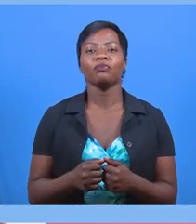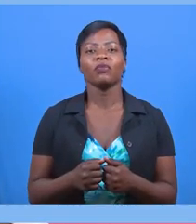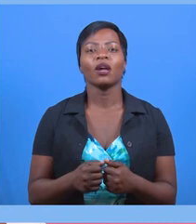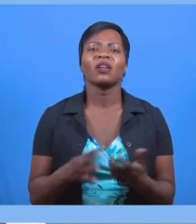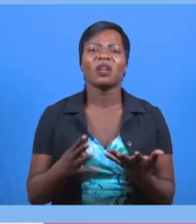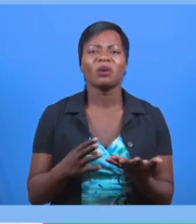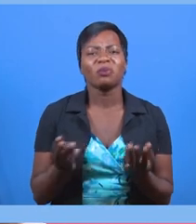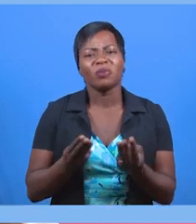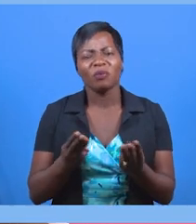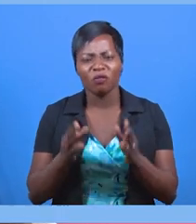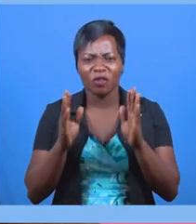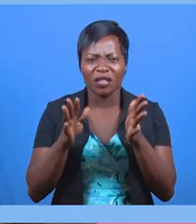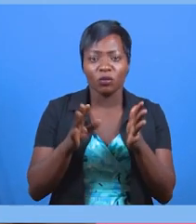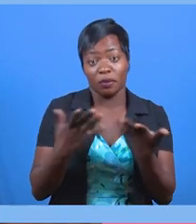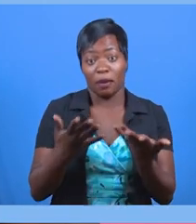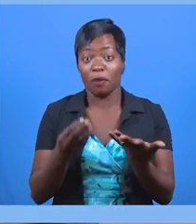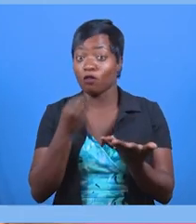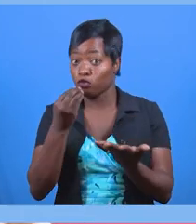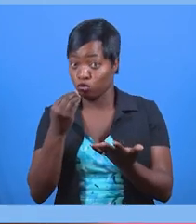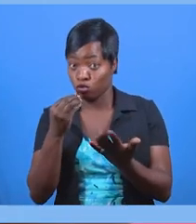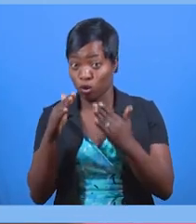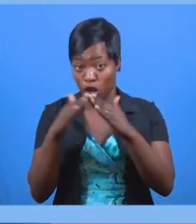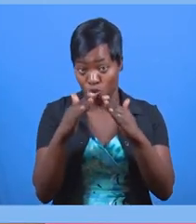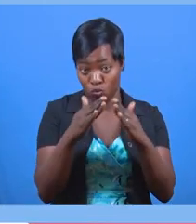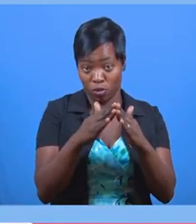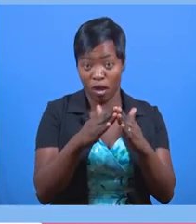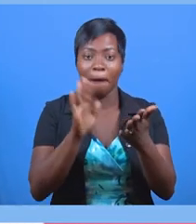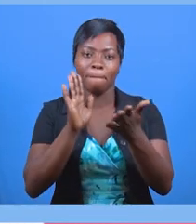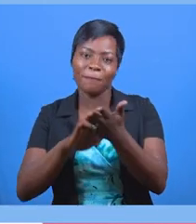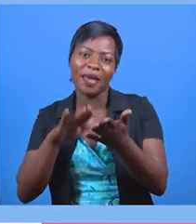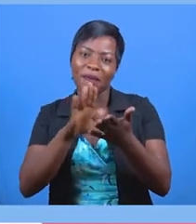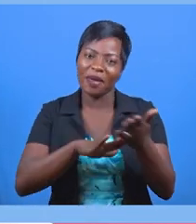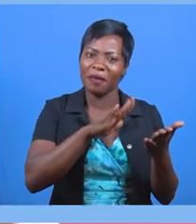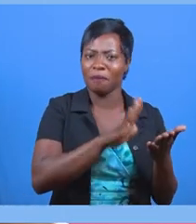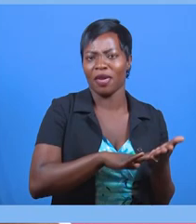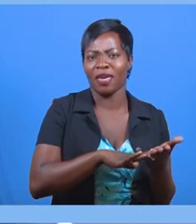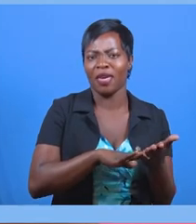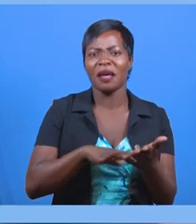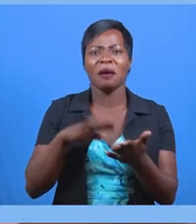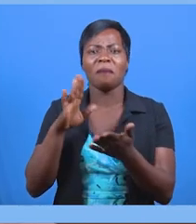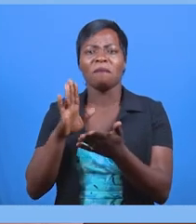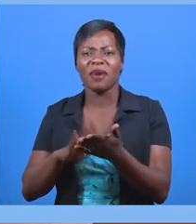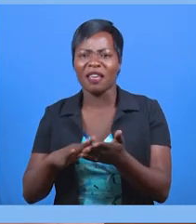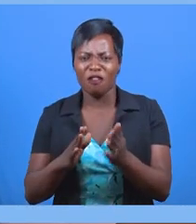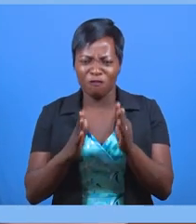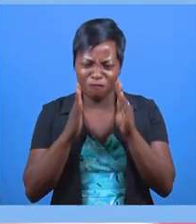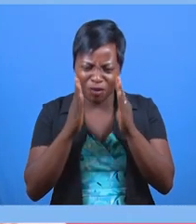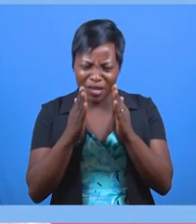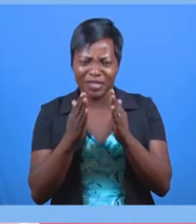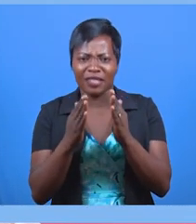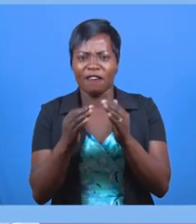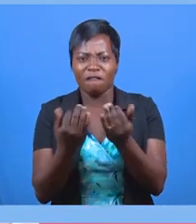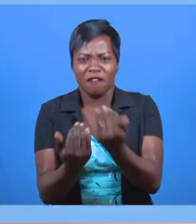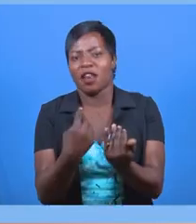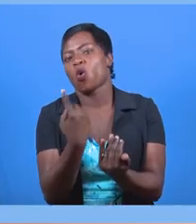hatisisina pfungwa yekuti patinotenga zvinofana kupinda mudura. Tinotenga takatarisana nekuti